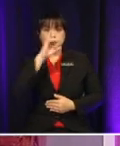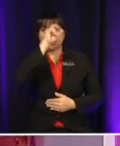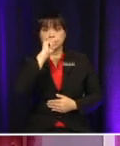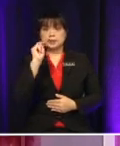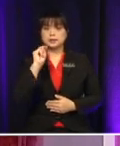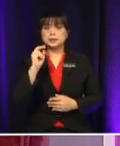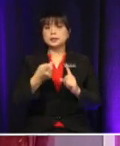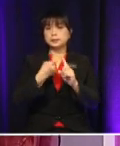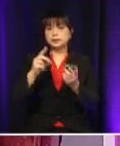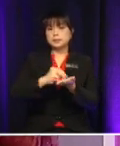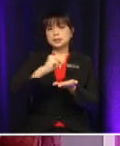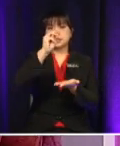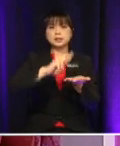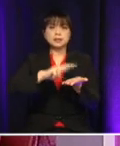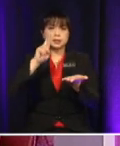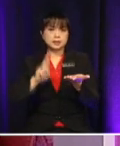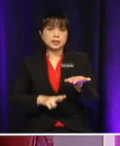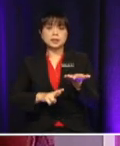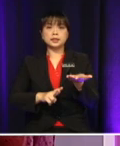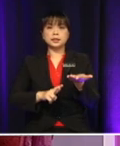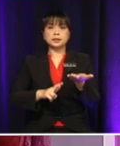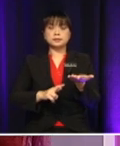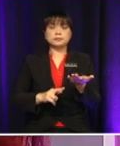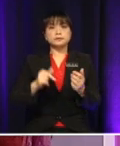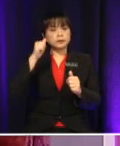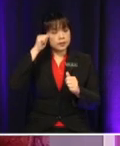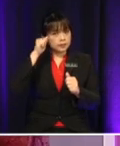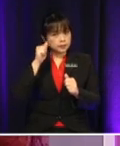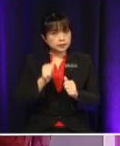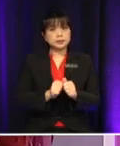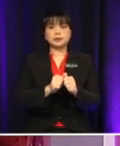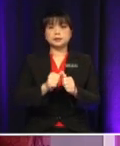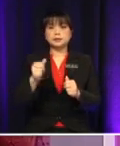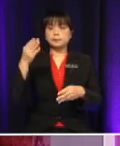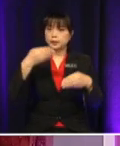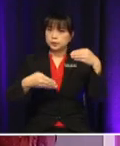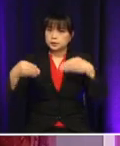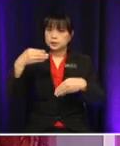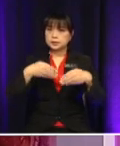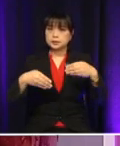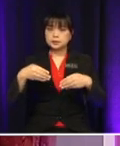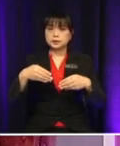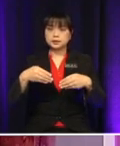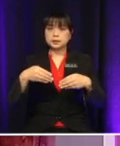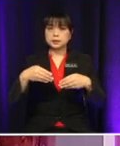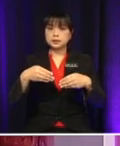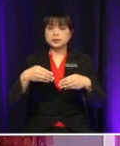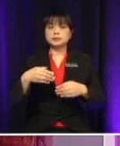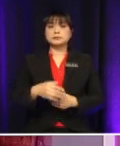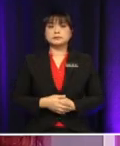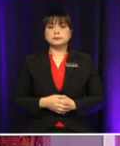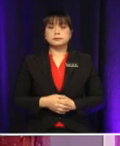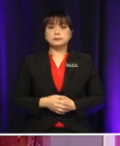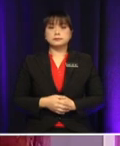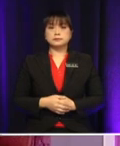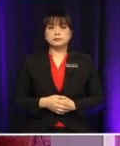menengah rendah Vika ingat Bayu Legi semua soal ee sains ee daripada subjek sains ini sebenarnya